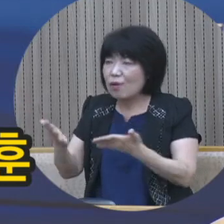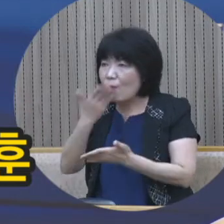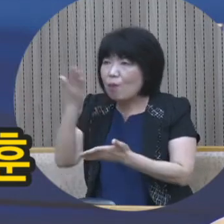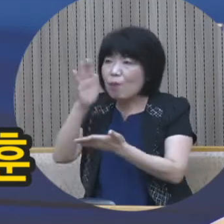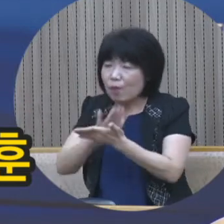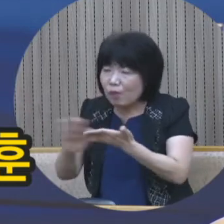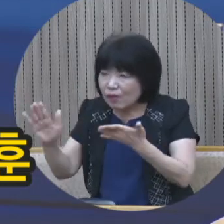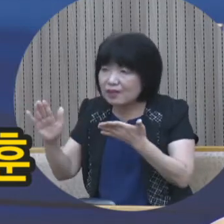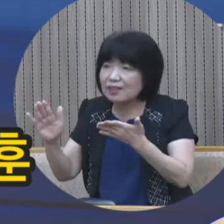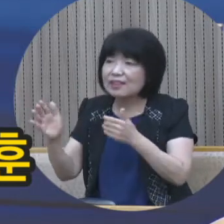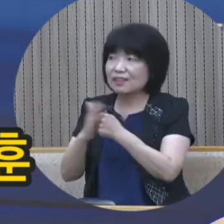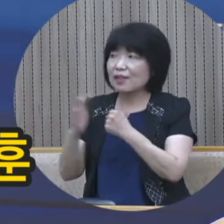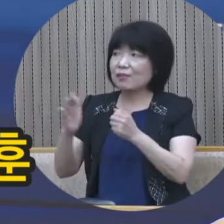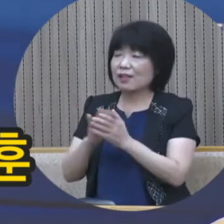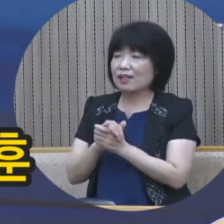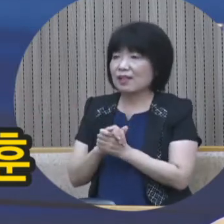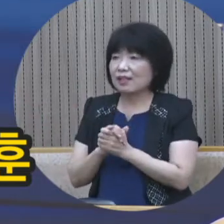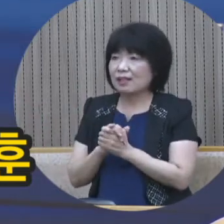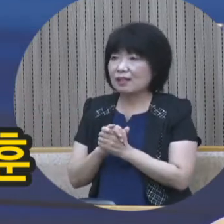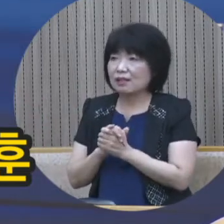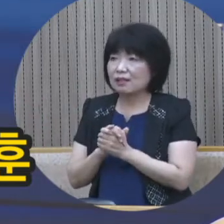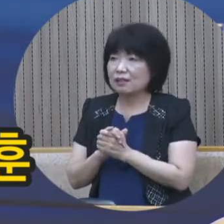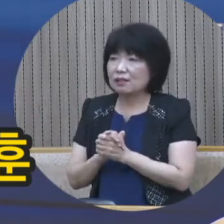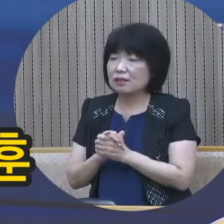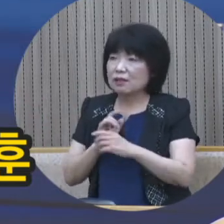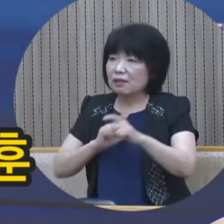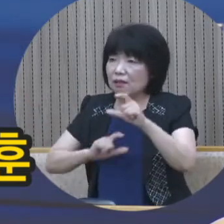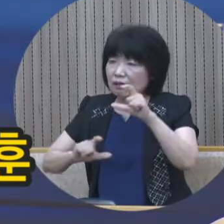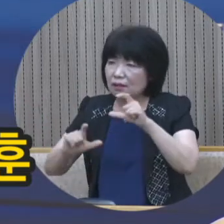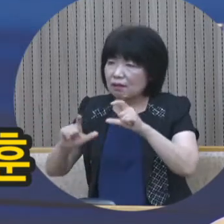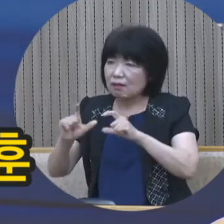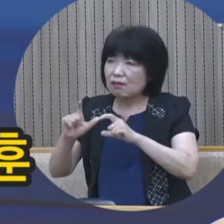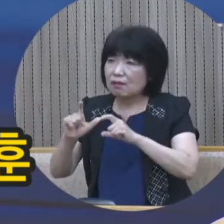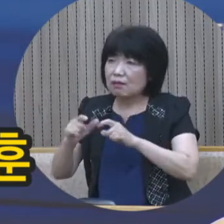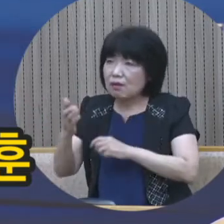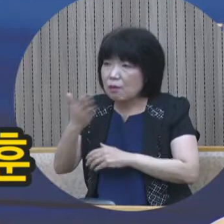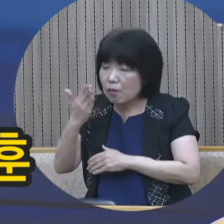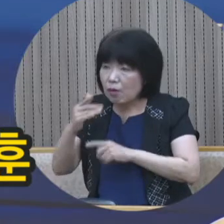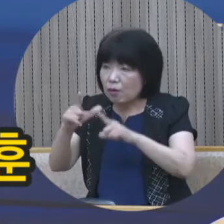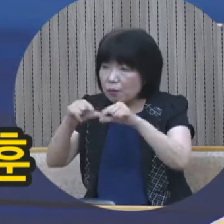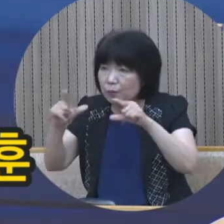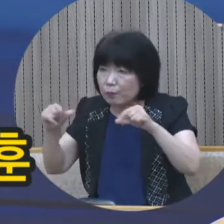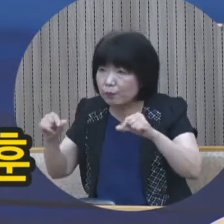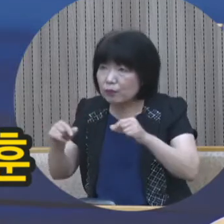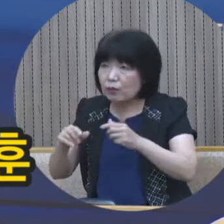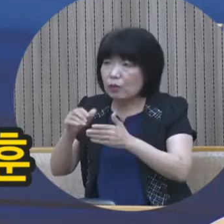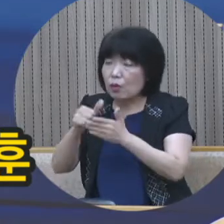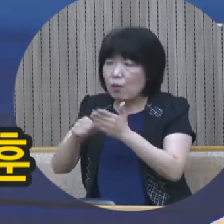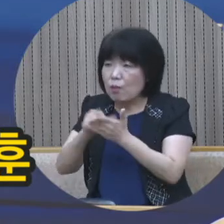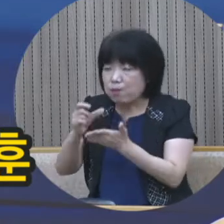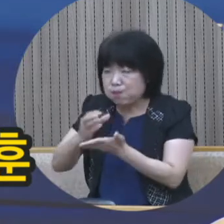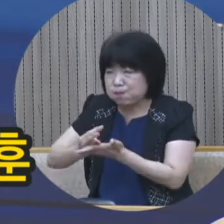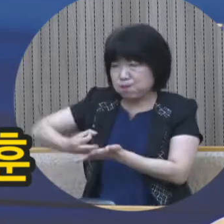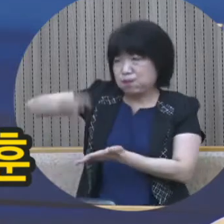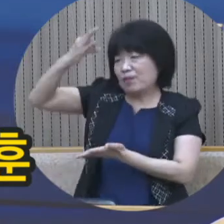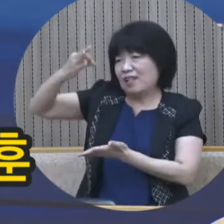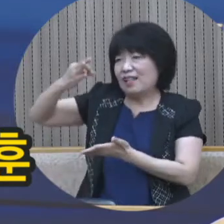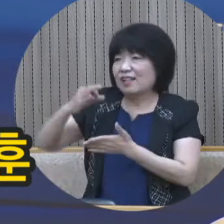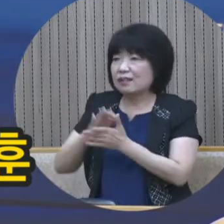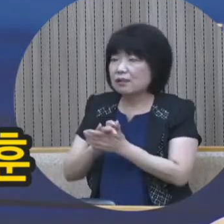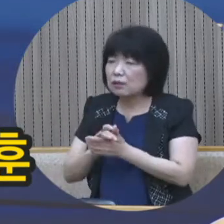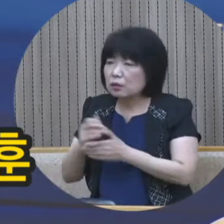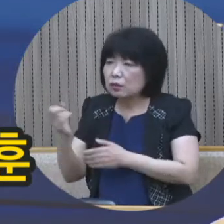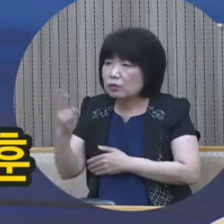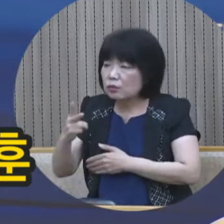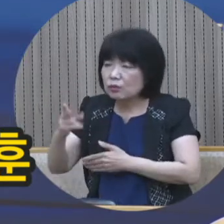것이 없으니까 점점 먹을 음식에 대한 물가는 폭등하게 되었고